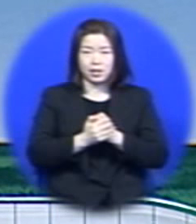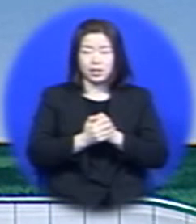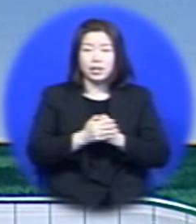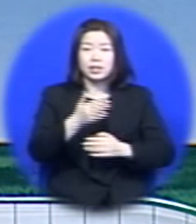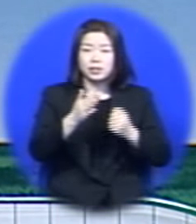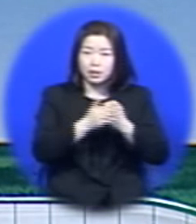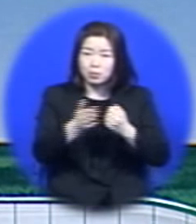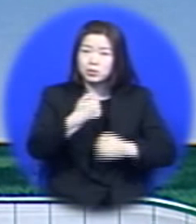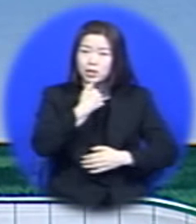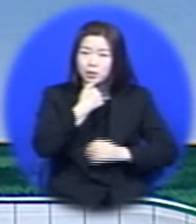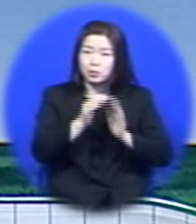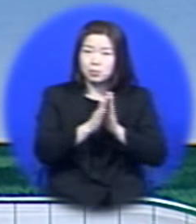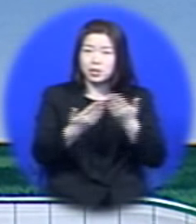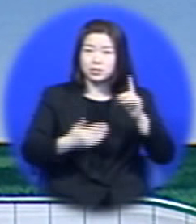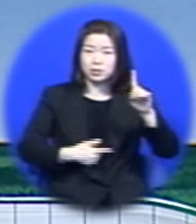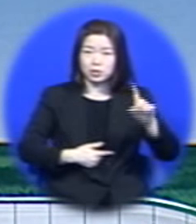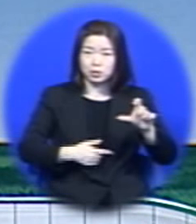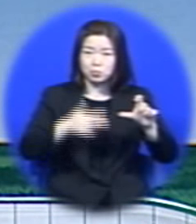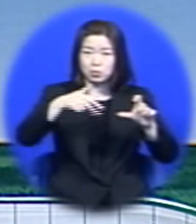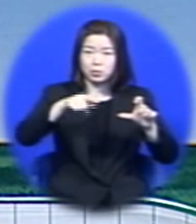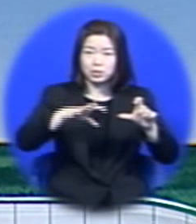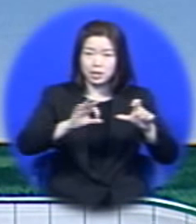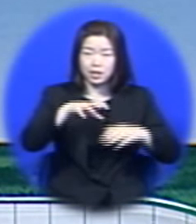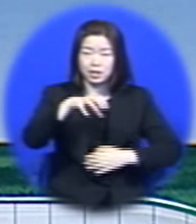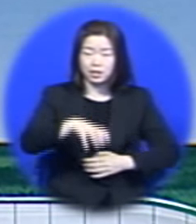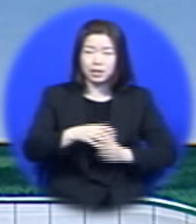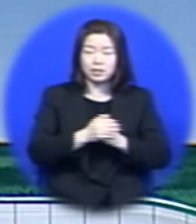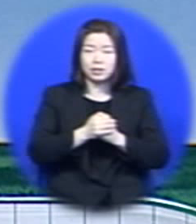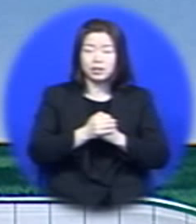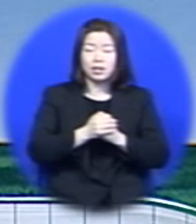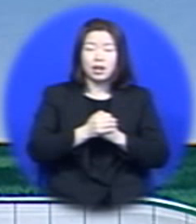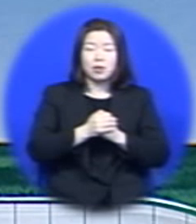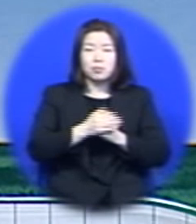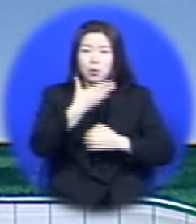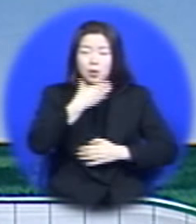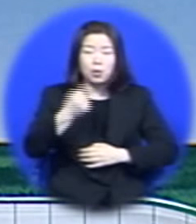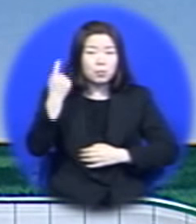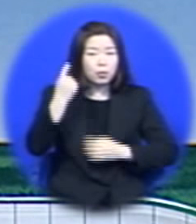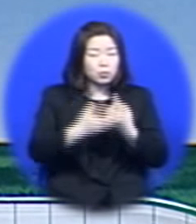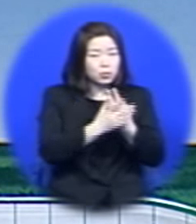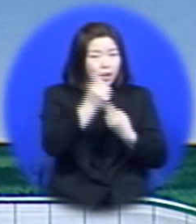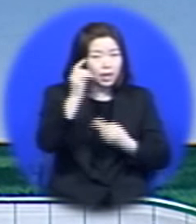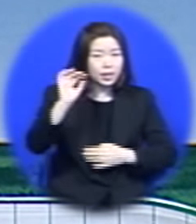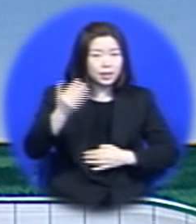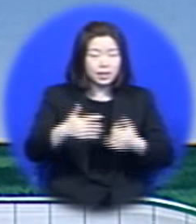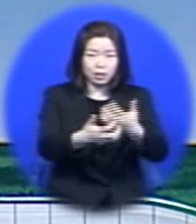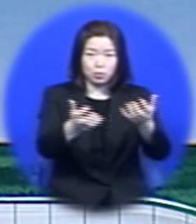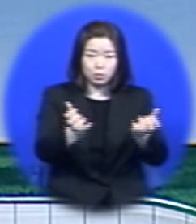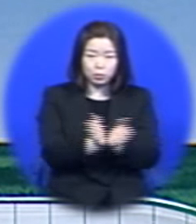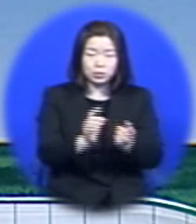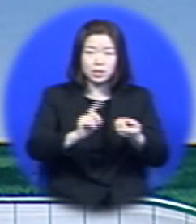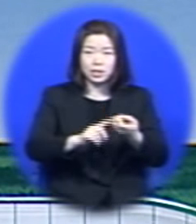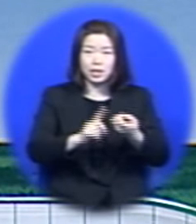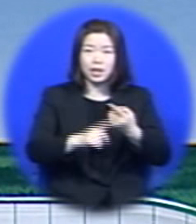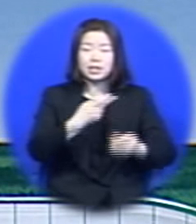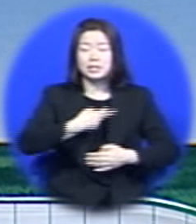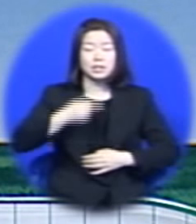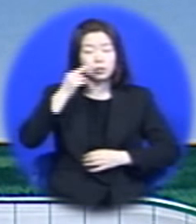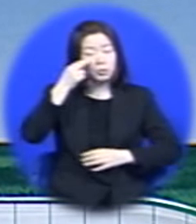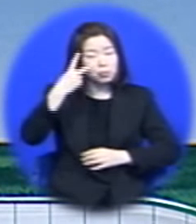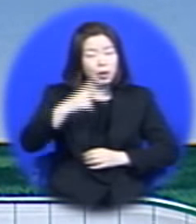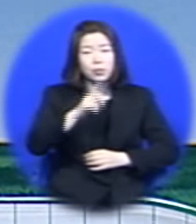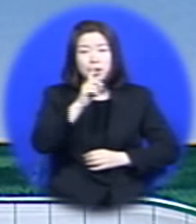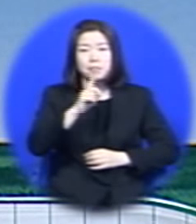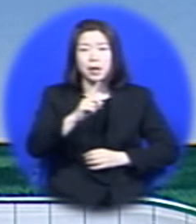15장에는 복음으로 하나 된 교회 공동체에 대한 사도 바울의 메시지가 나옵니다.